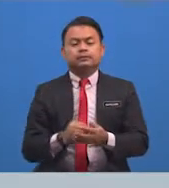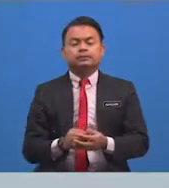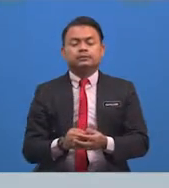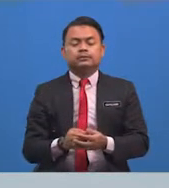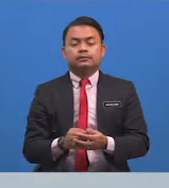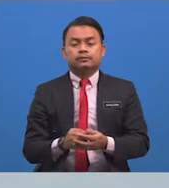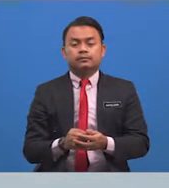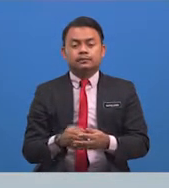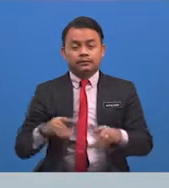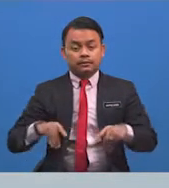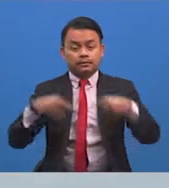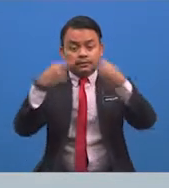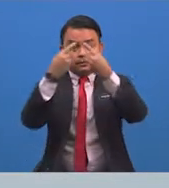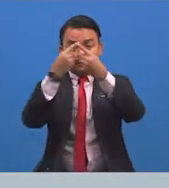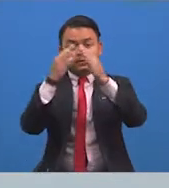kembali.